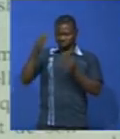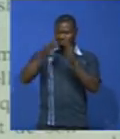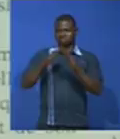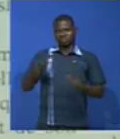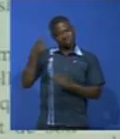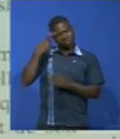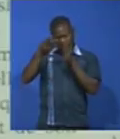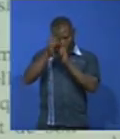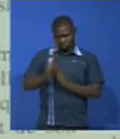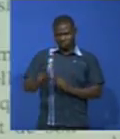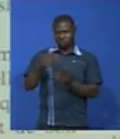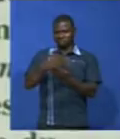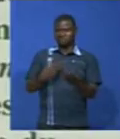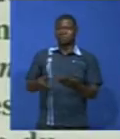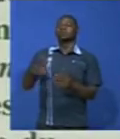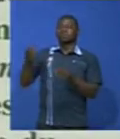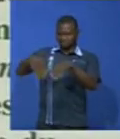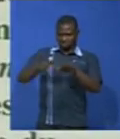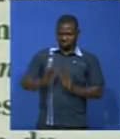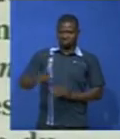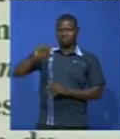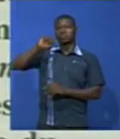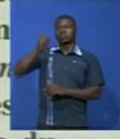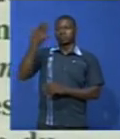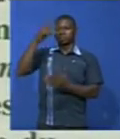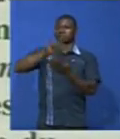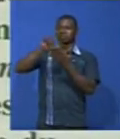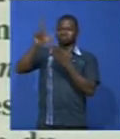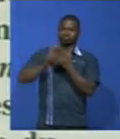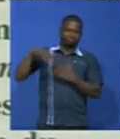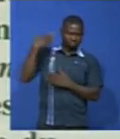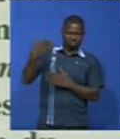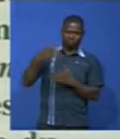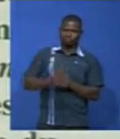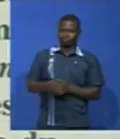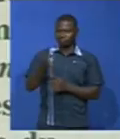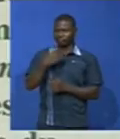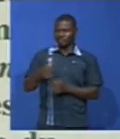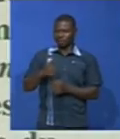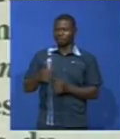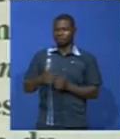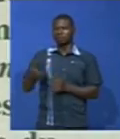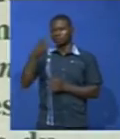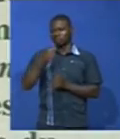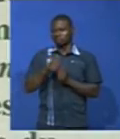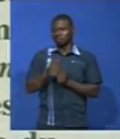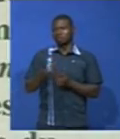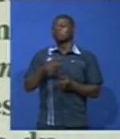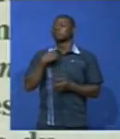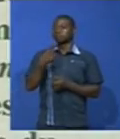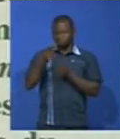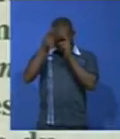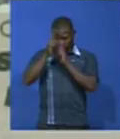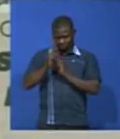14 avril prochain. Occasion pour le président Cyril Ramaphosa de saluer la mémoire d'une voix du défi et de